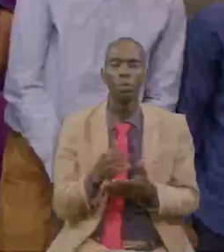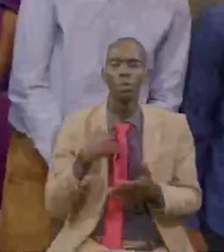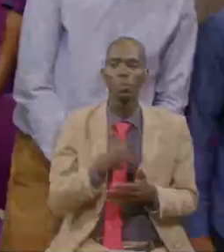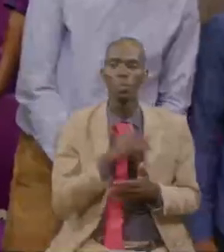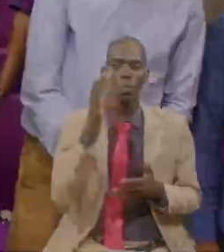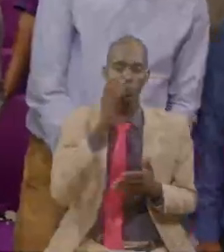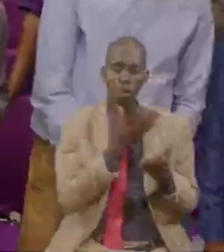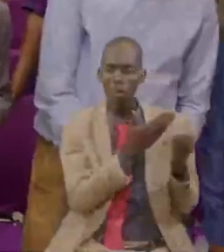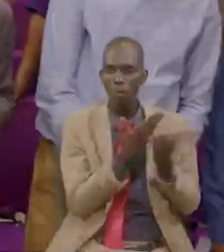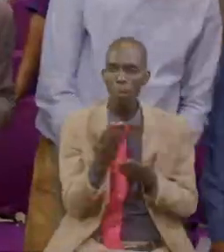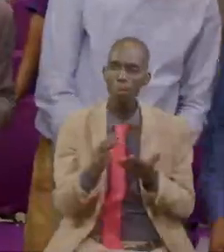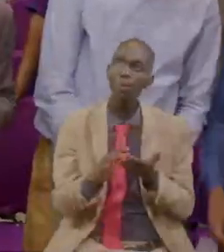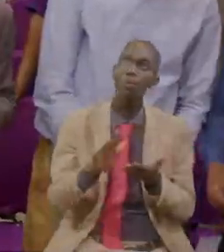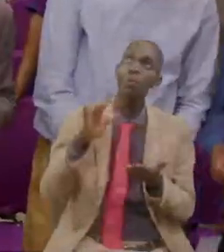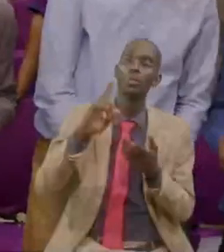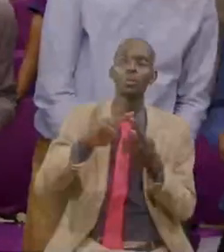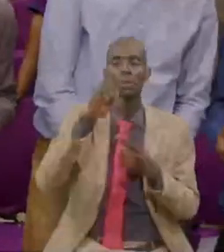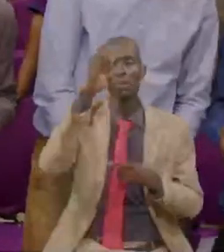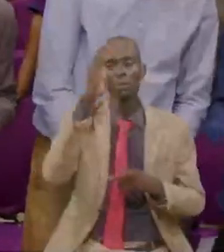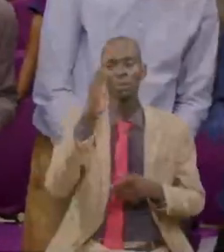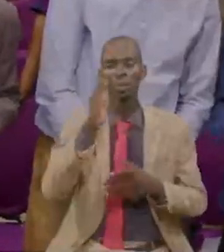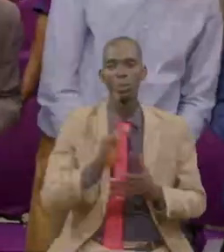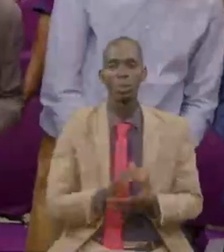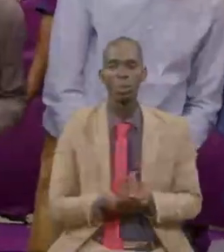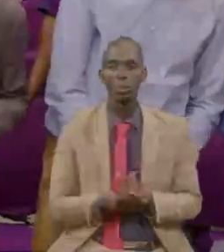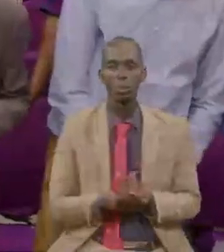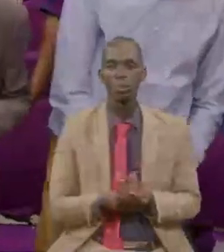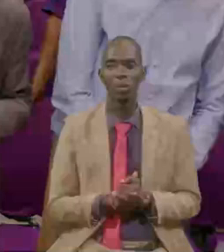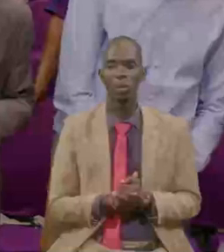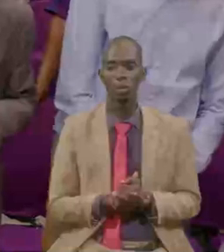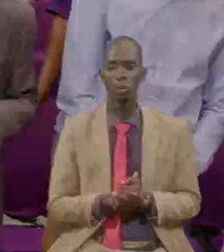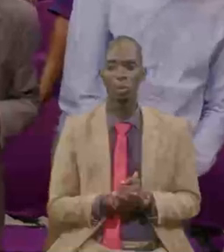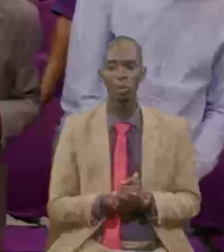afin d'apporter la gloire de Dieu.